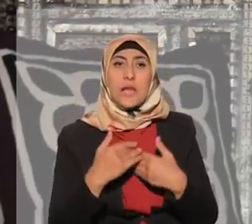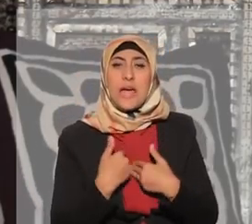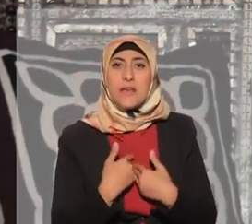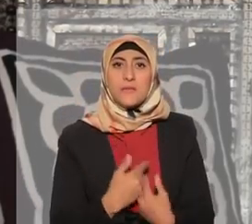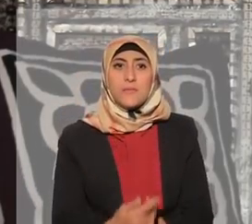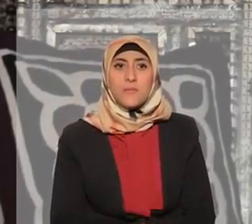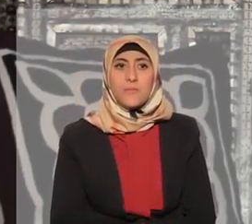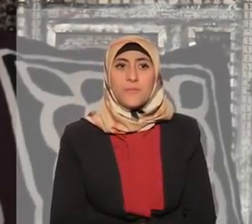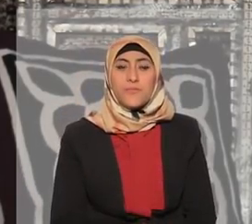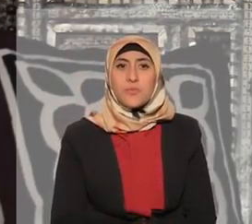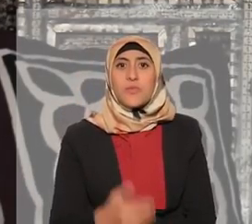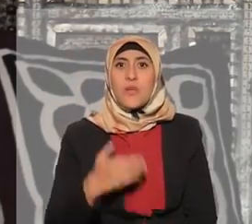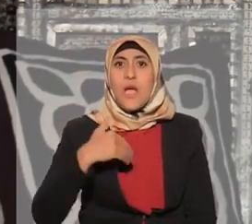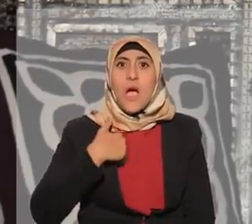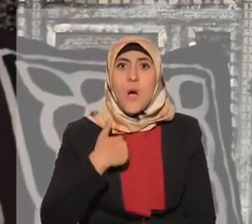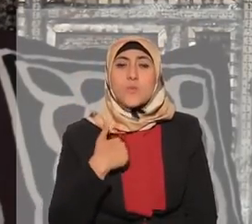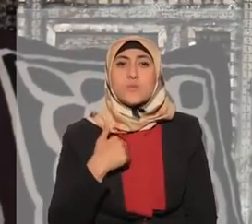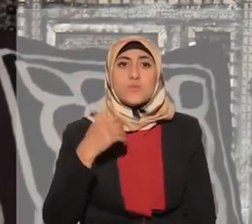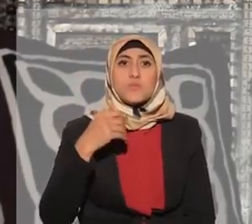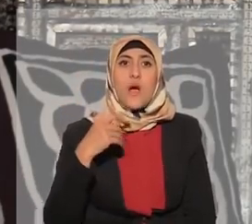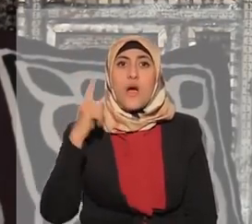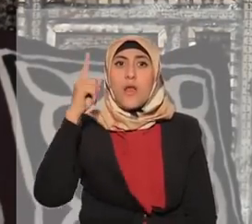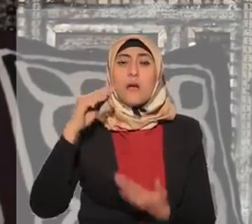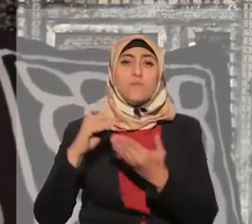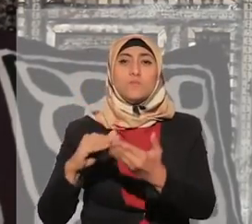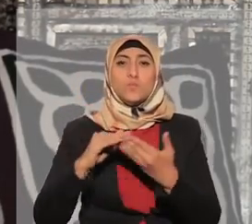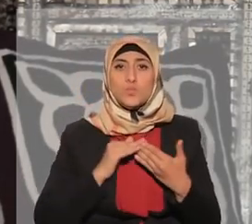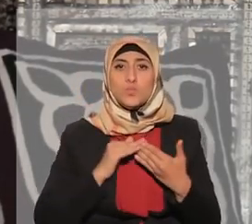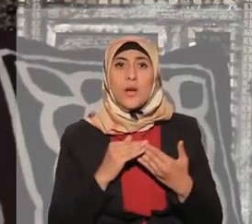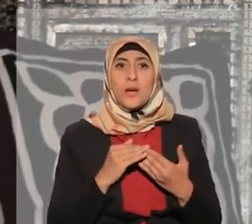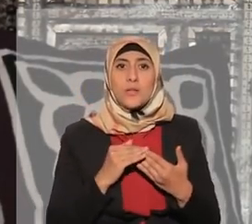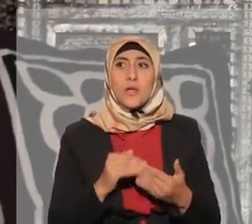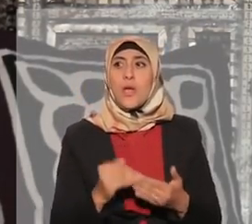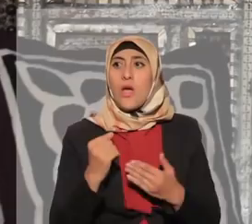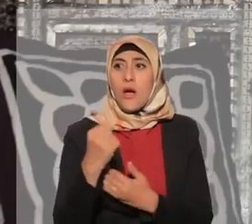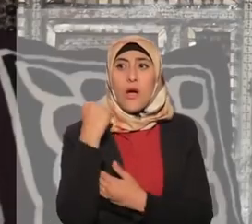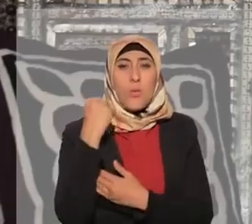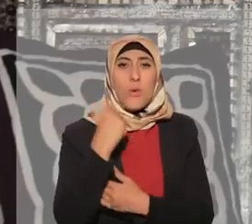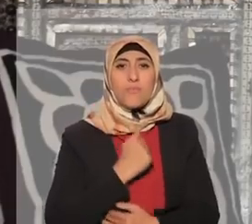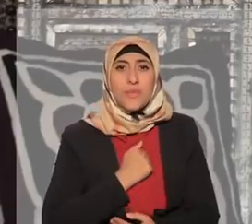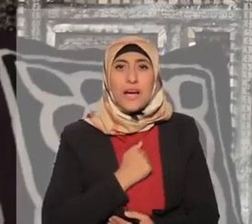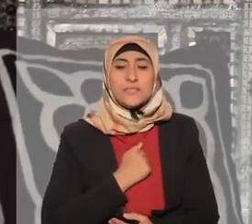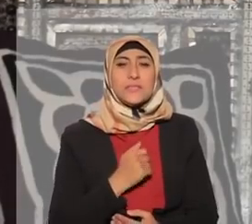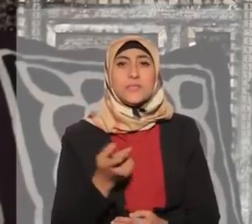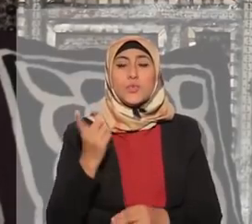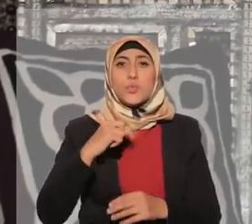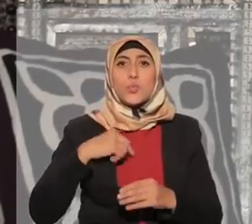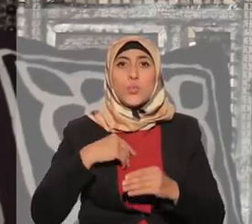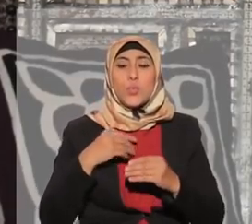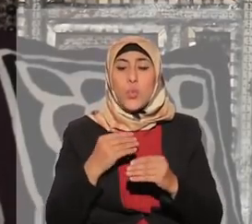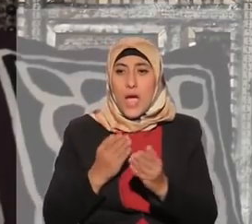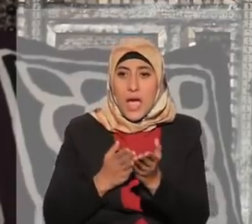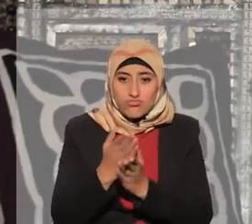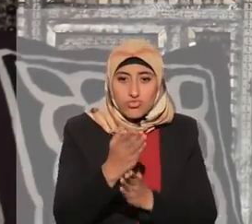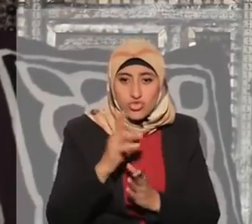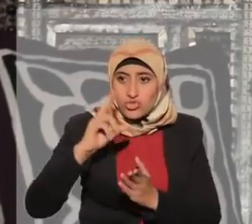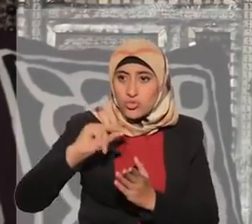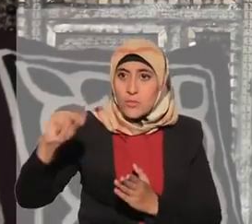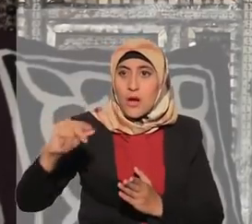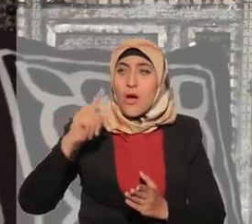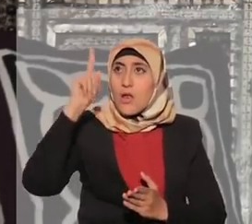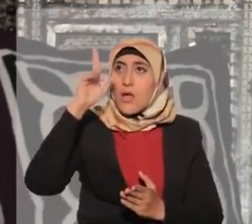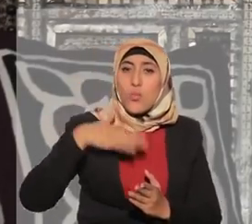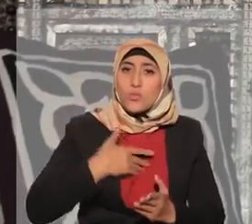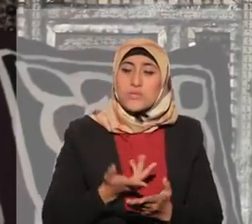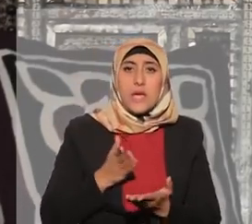جلاله، مستغيثا بالله عز وجل أن يمده بحوله وقوته فيقوى على ما هو مقبل عليه، وبين